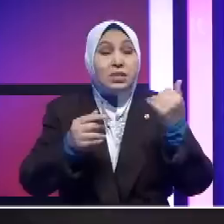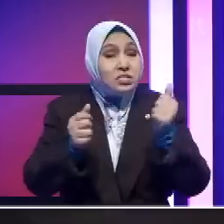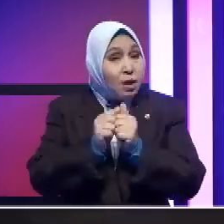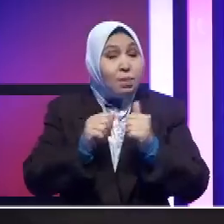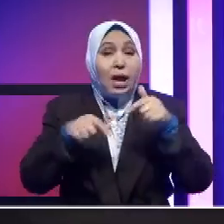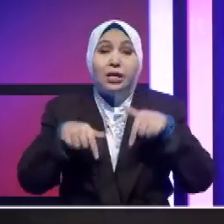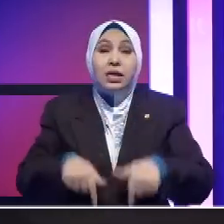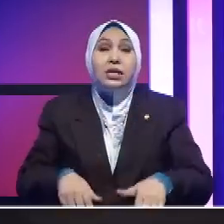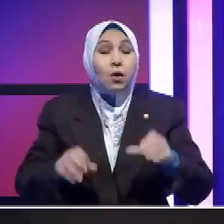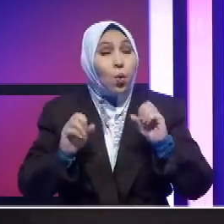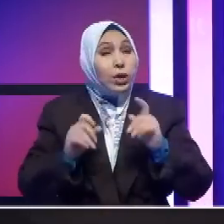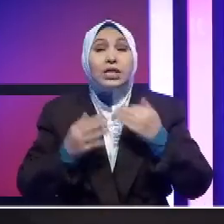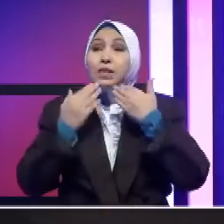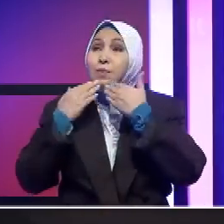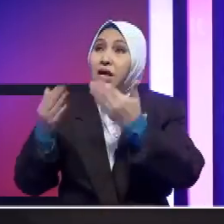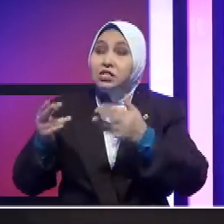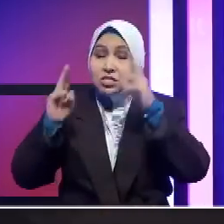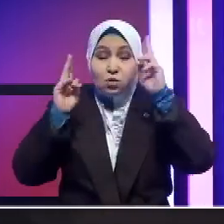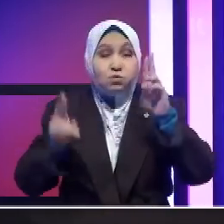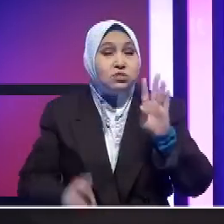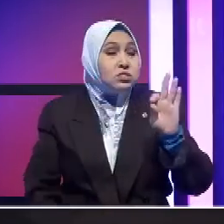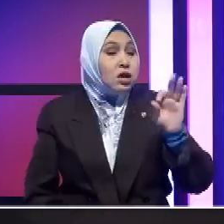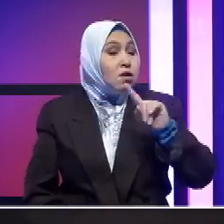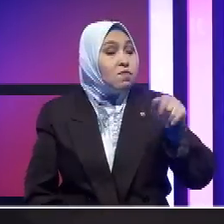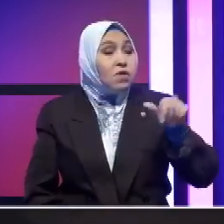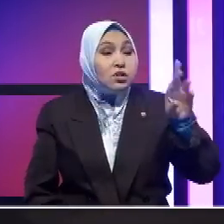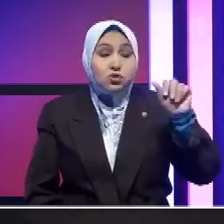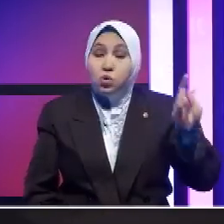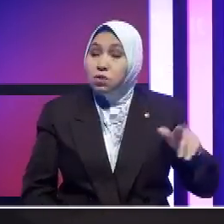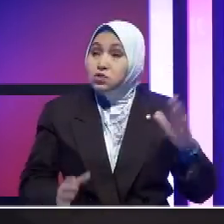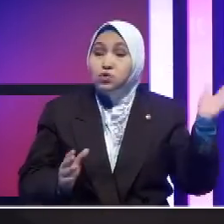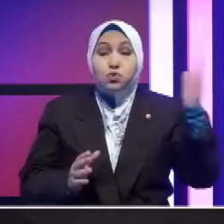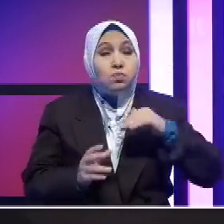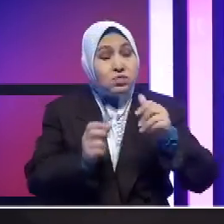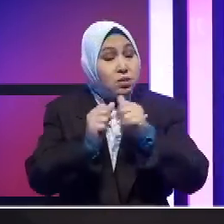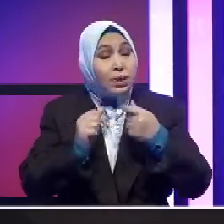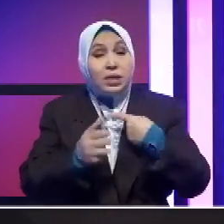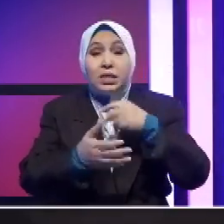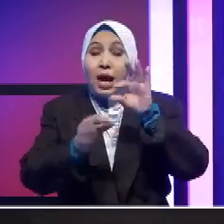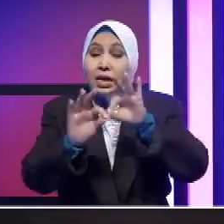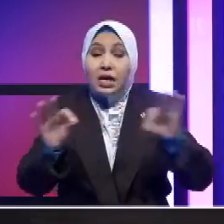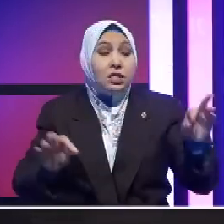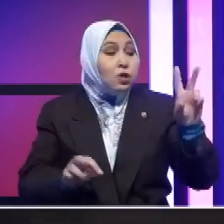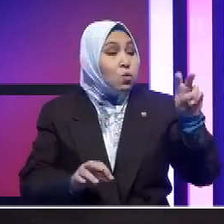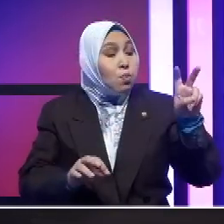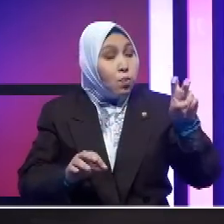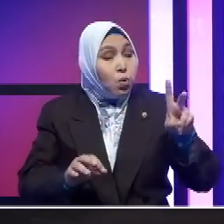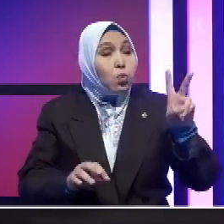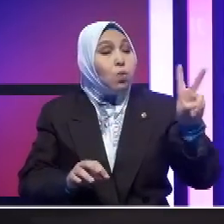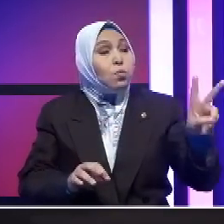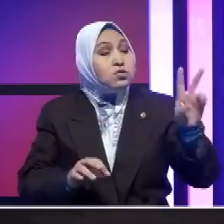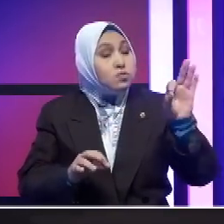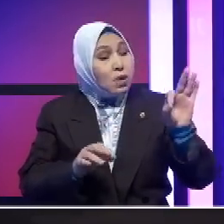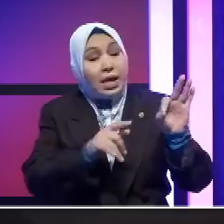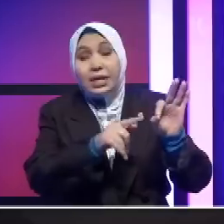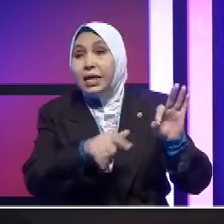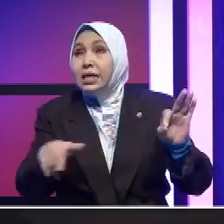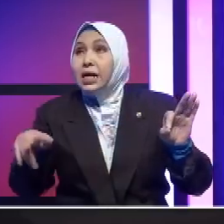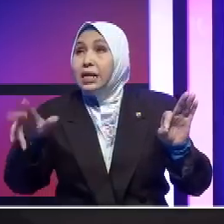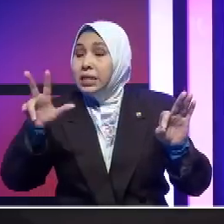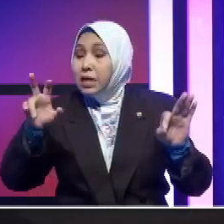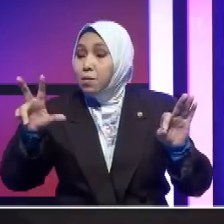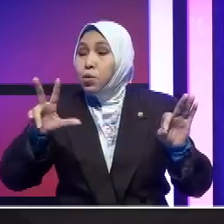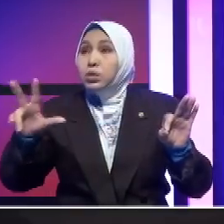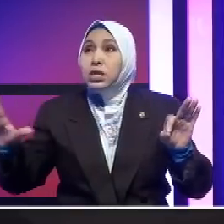Silakan Ustaz. Baik, terima kasih Fadil Ustaz Fazrul. Jom sama-sama kita baca ayat yang ke-20, 29 hingga